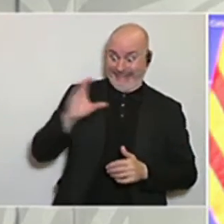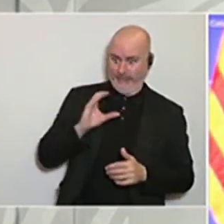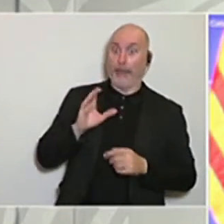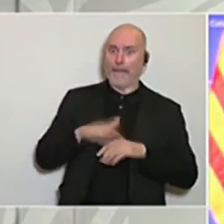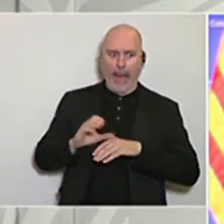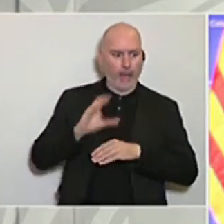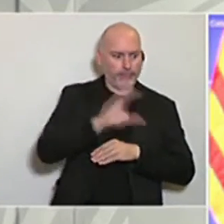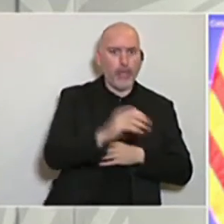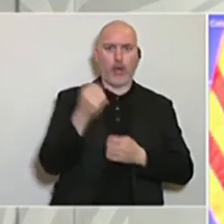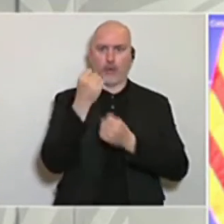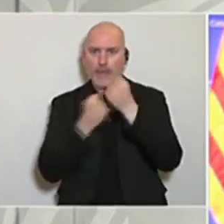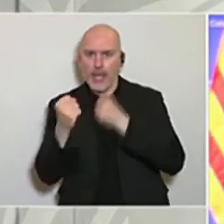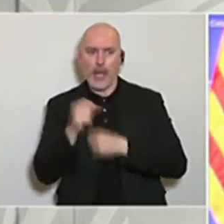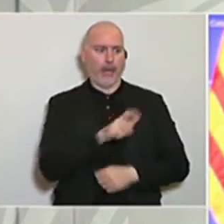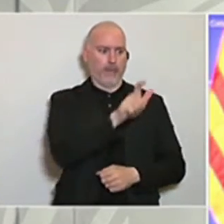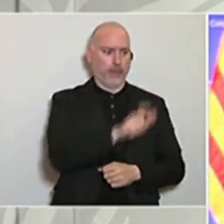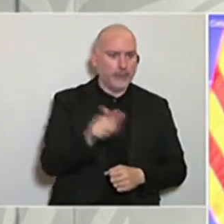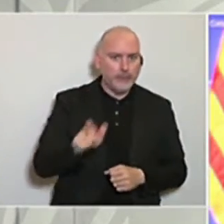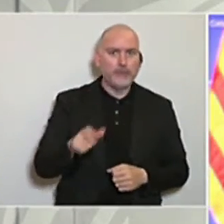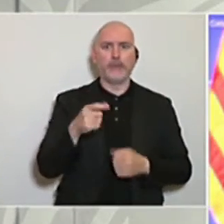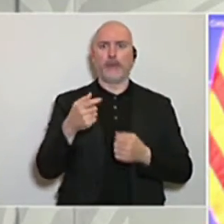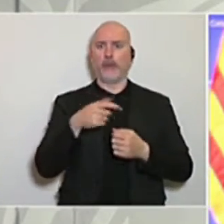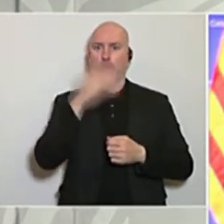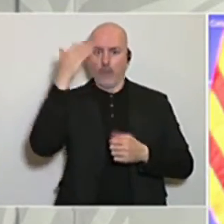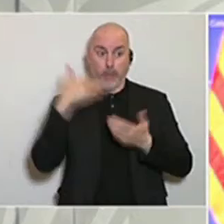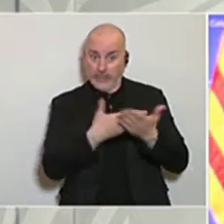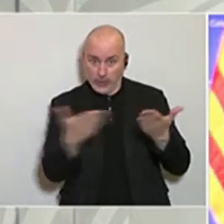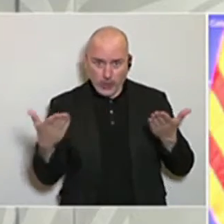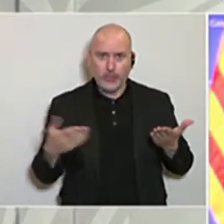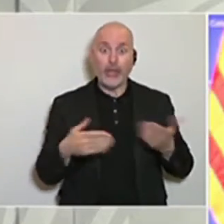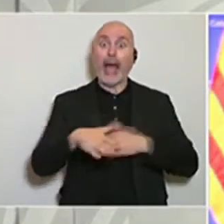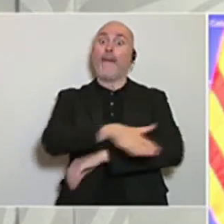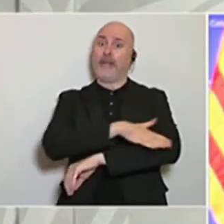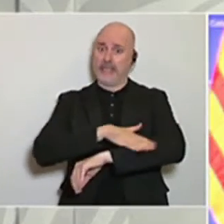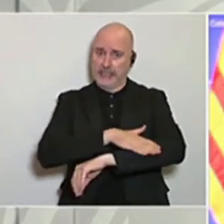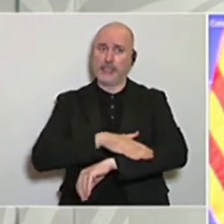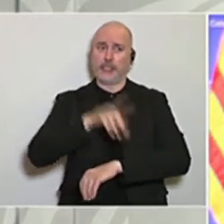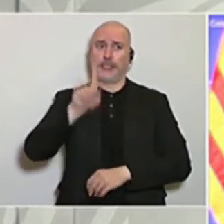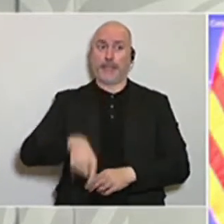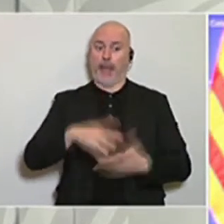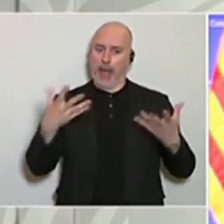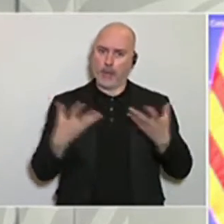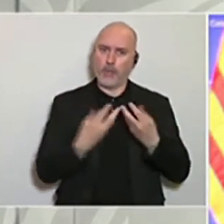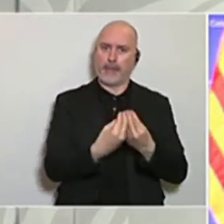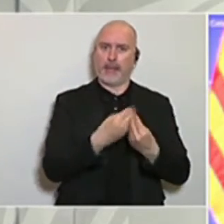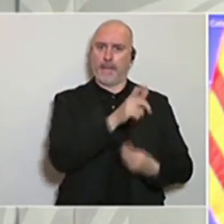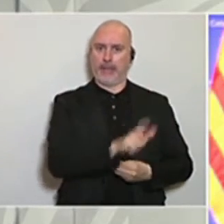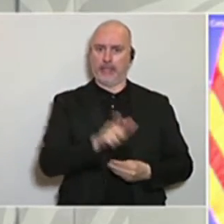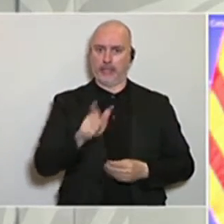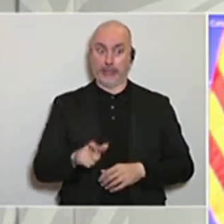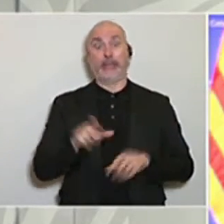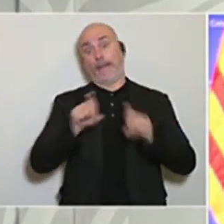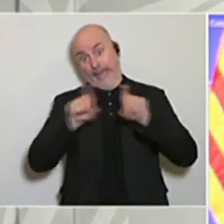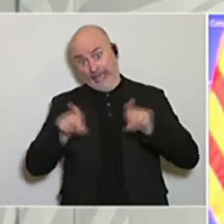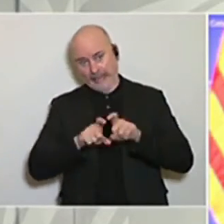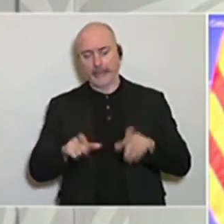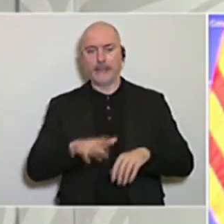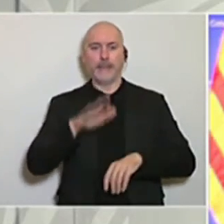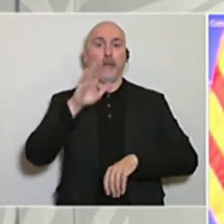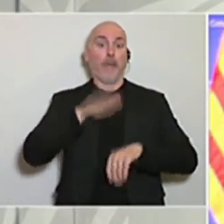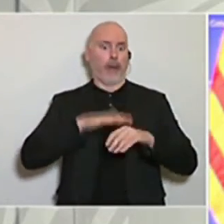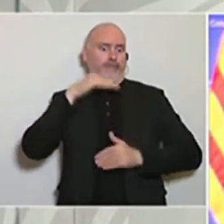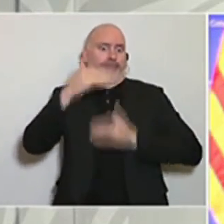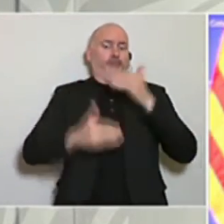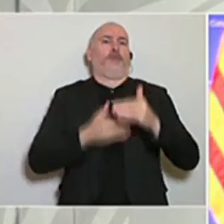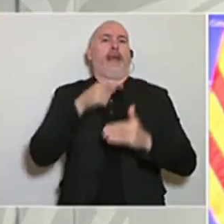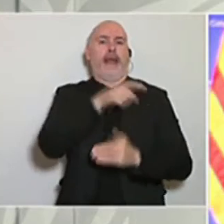la població, a les persones, injectin diners a les administracions que també han d'acompanyar a les persones per sortir i a les empreses per sortir